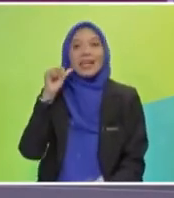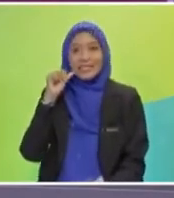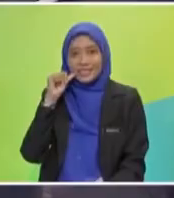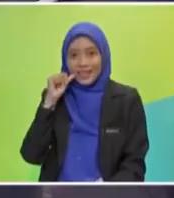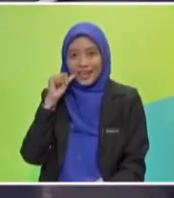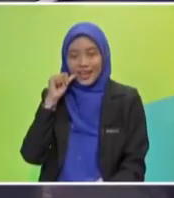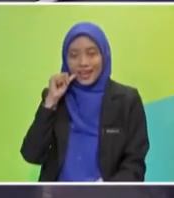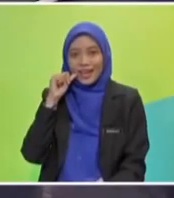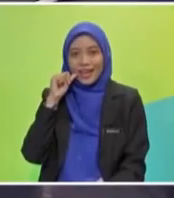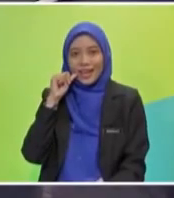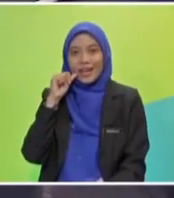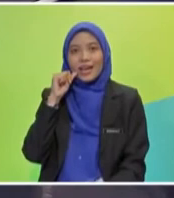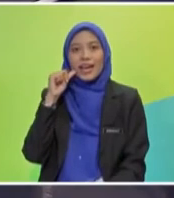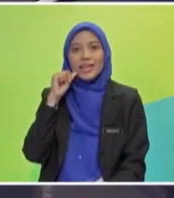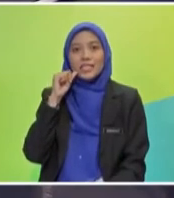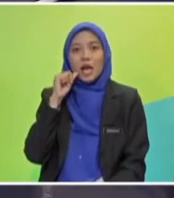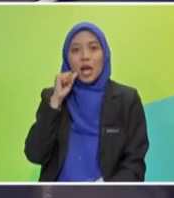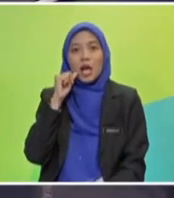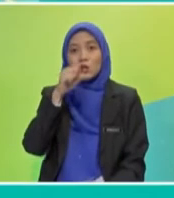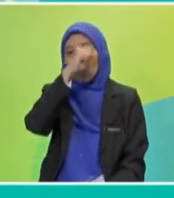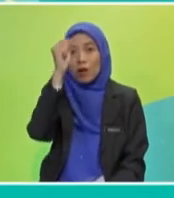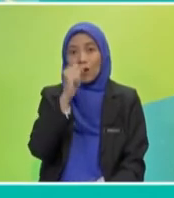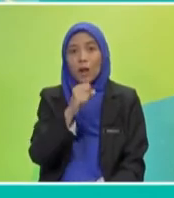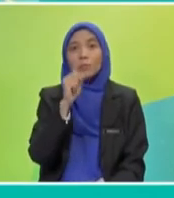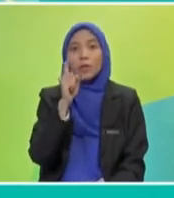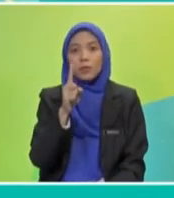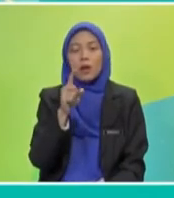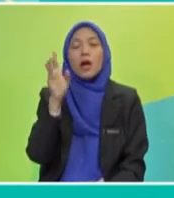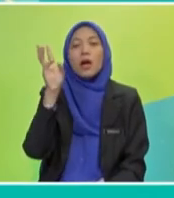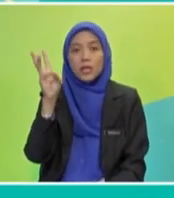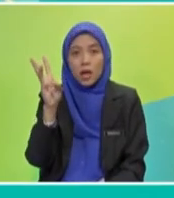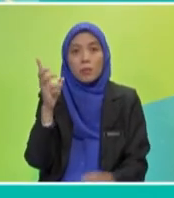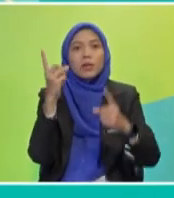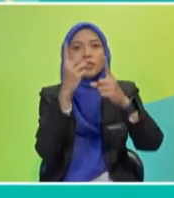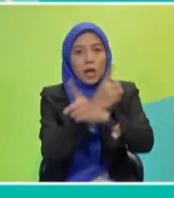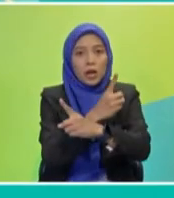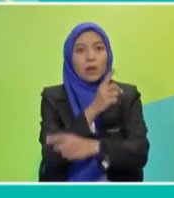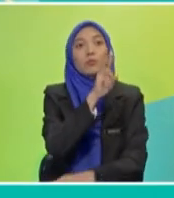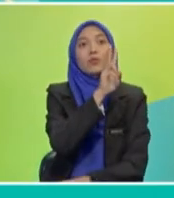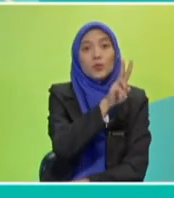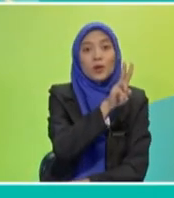Aisyah. Aisyah, soalan pertamanya. 6 darab 2.